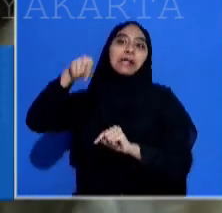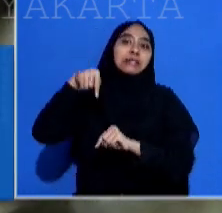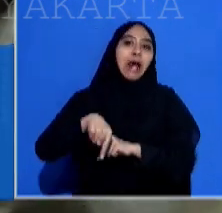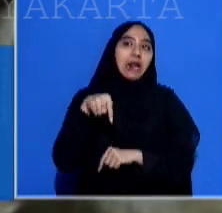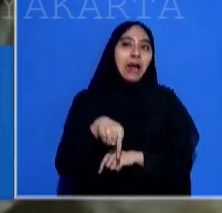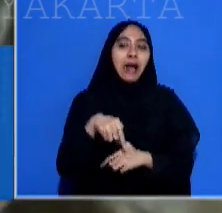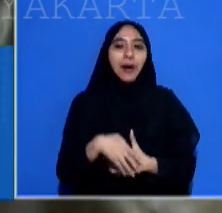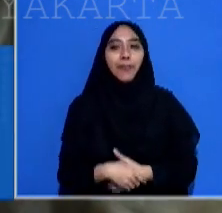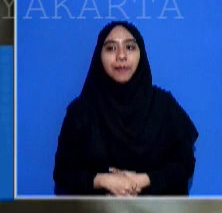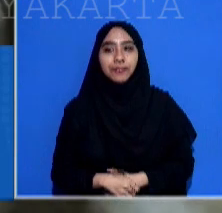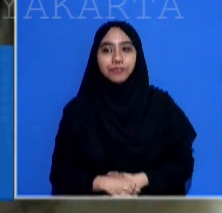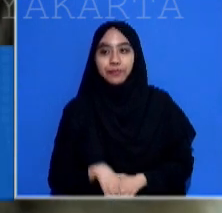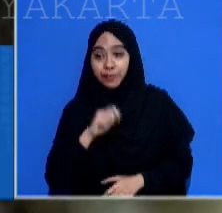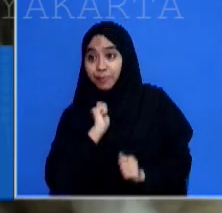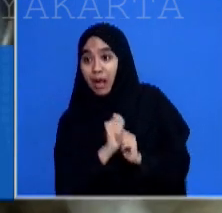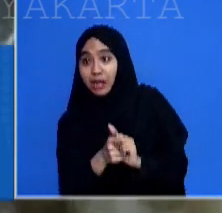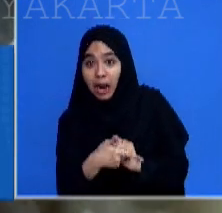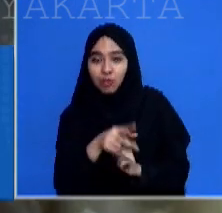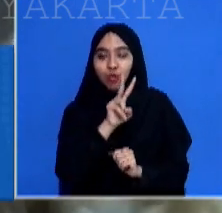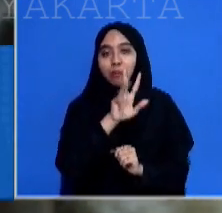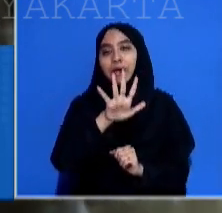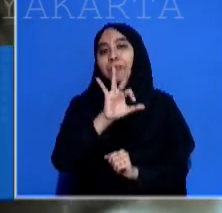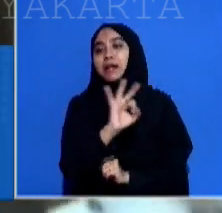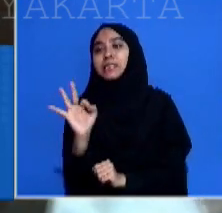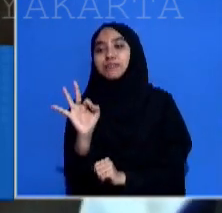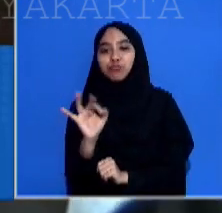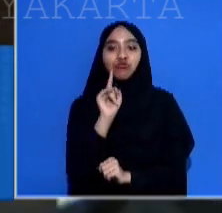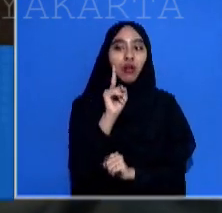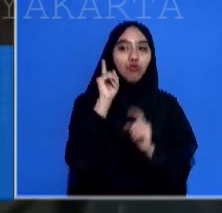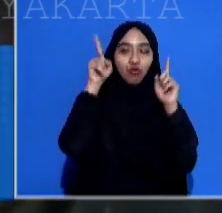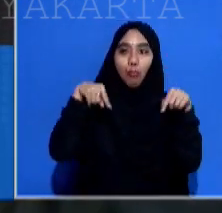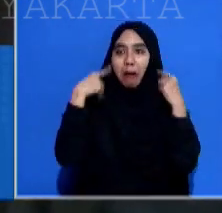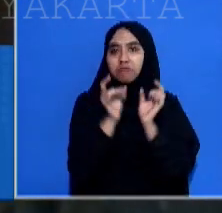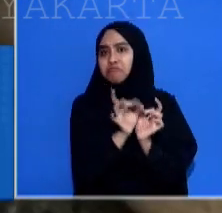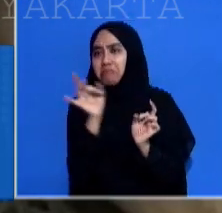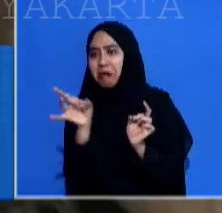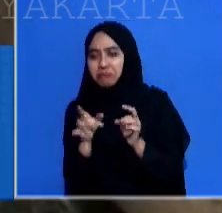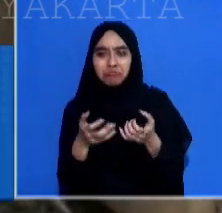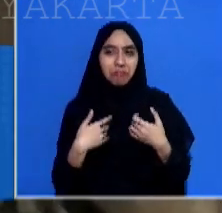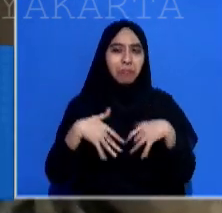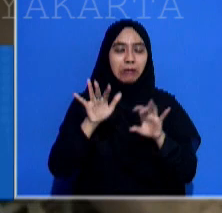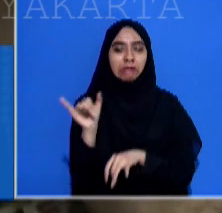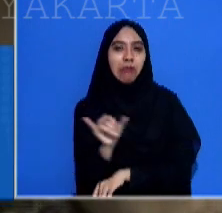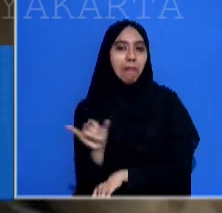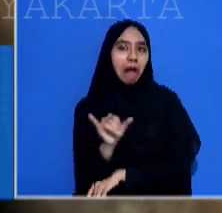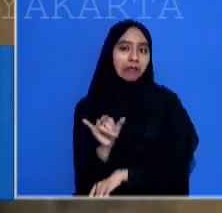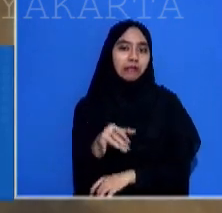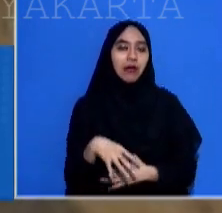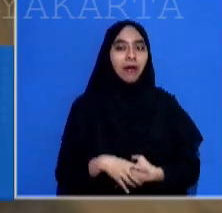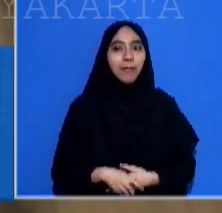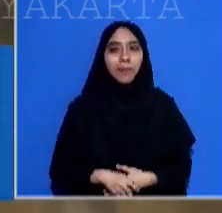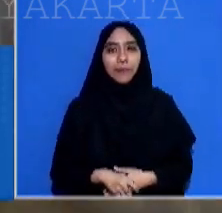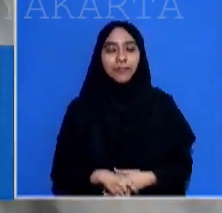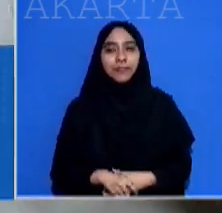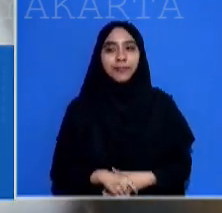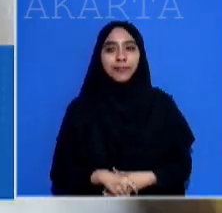menika Rp30.000 kangge sedaya jenis domba wiwit saking Dorper, Kacangan, Merino lan ugi Rambon lan